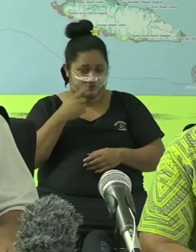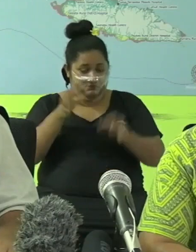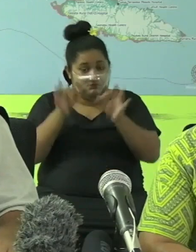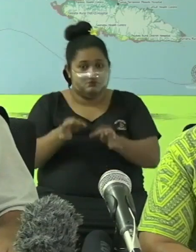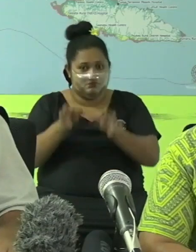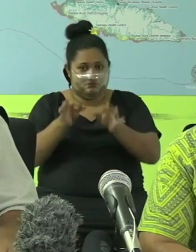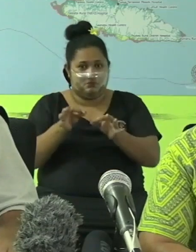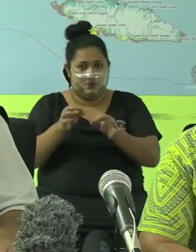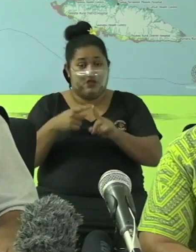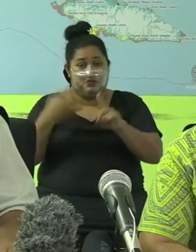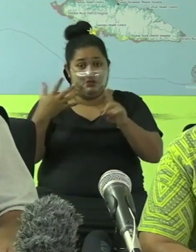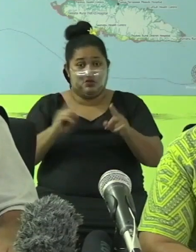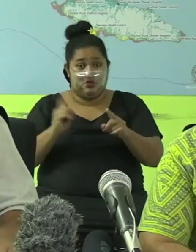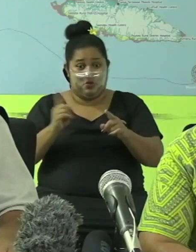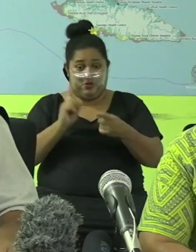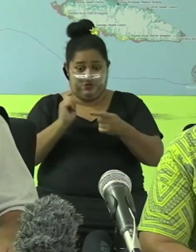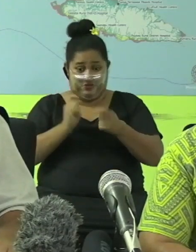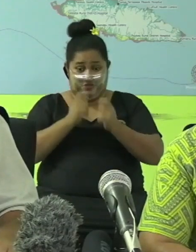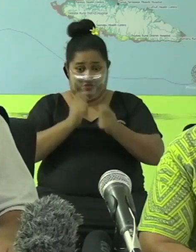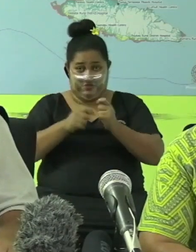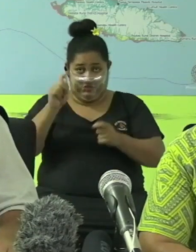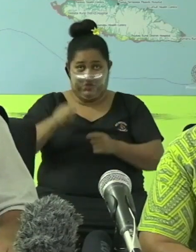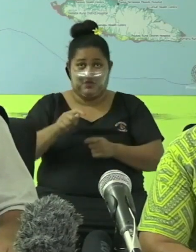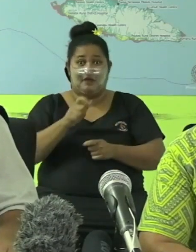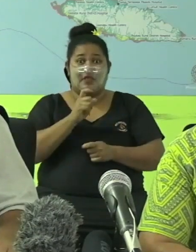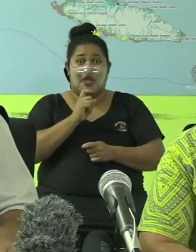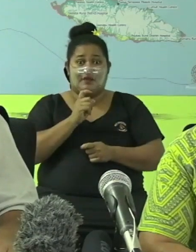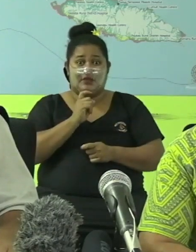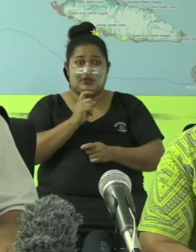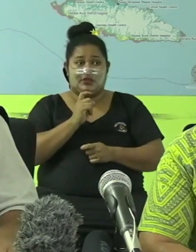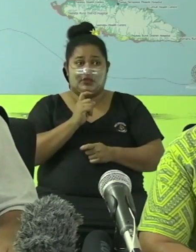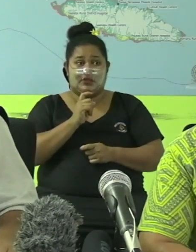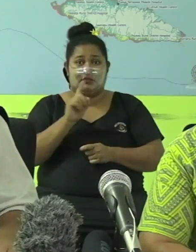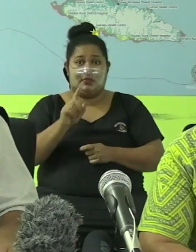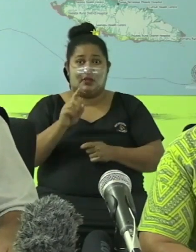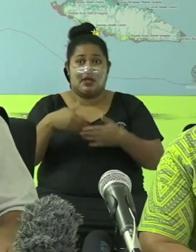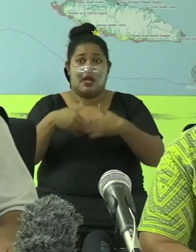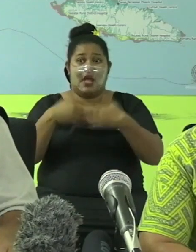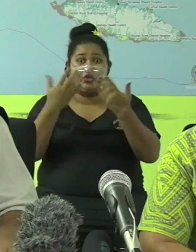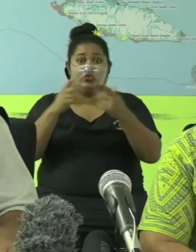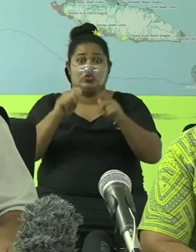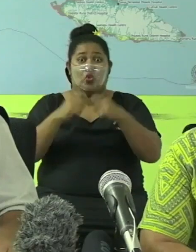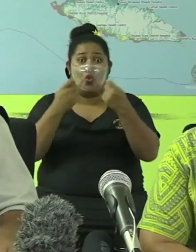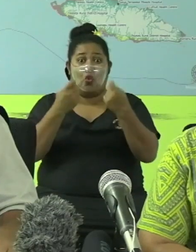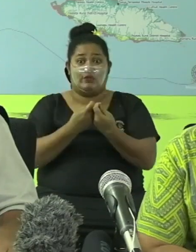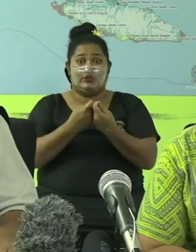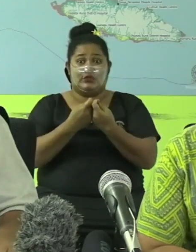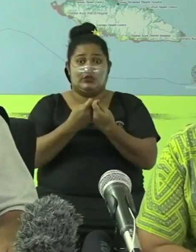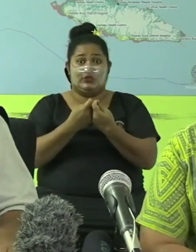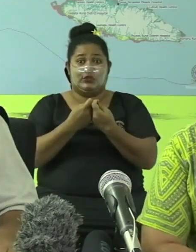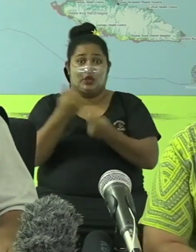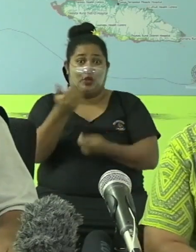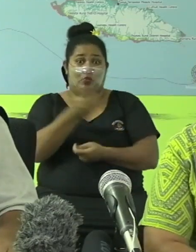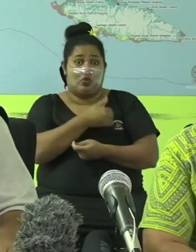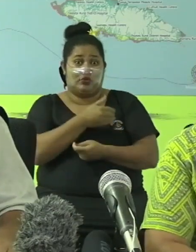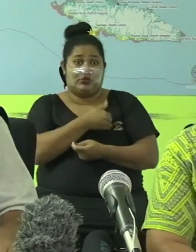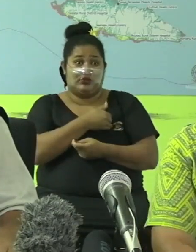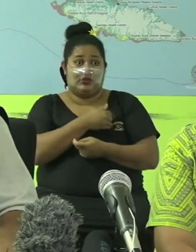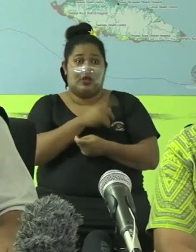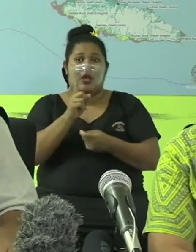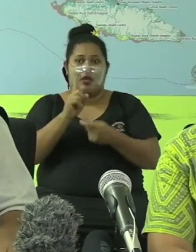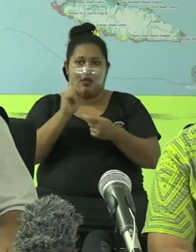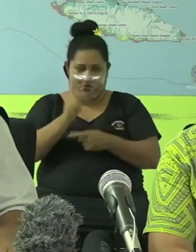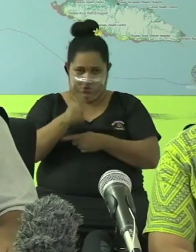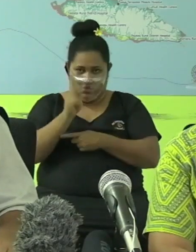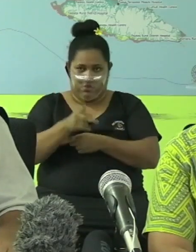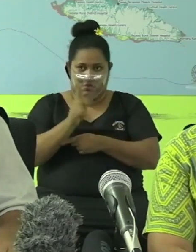nei i le fiafi, ia o le Aso Tofi fo i le tae ao le Aso Tofi. E toi whaanga ioia i